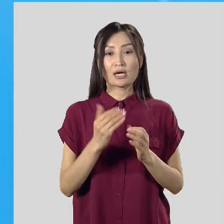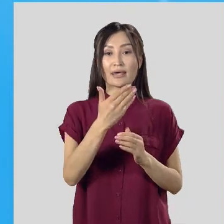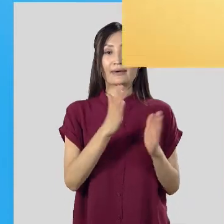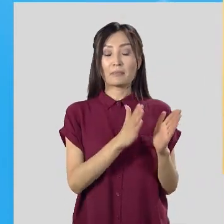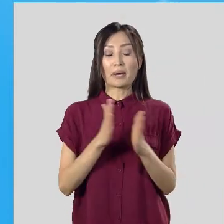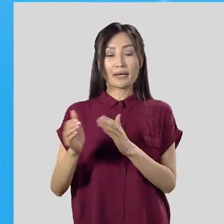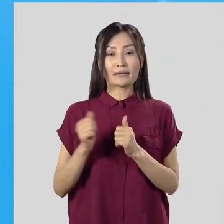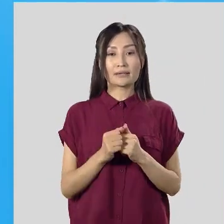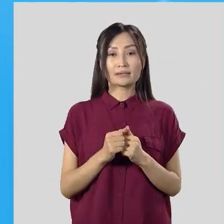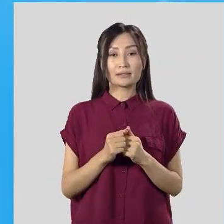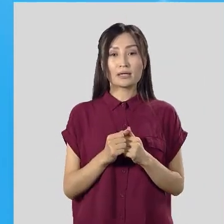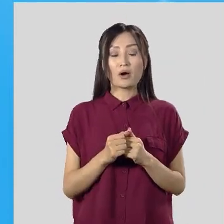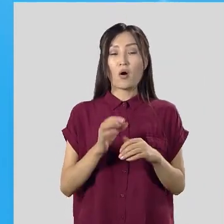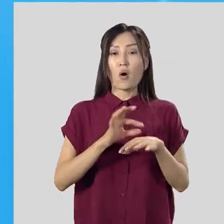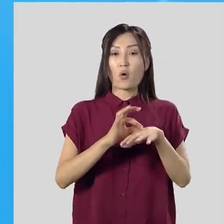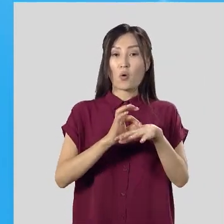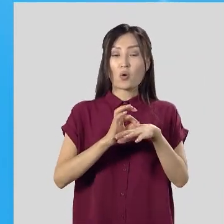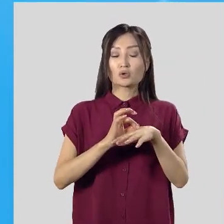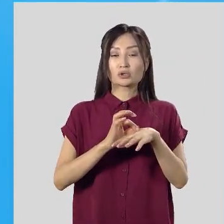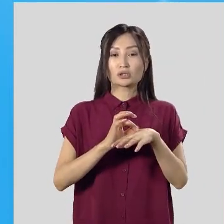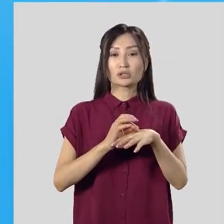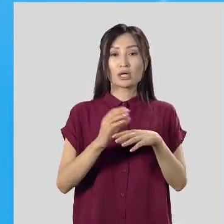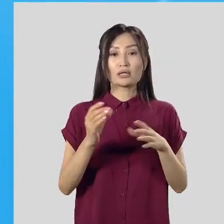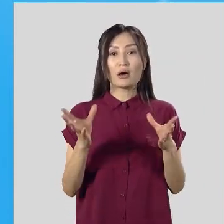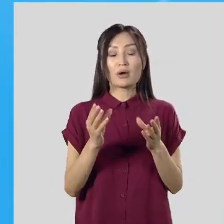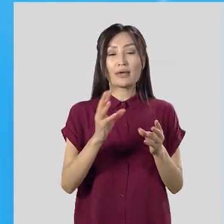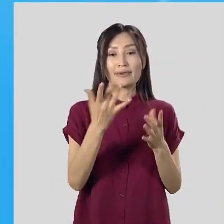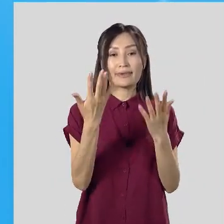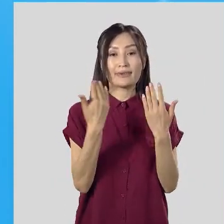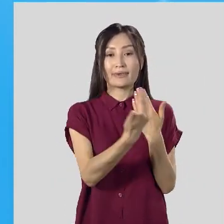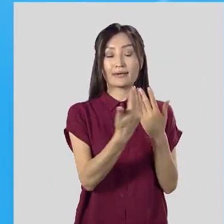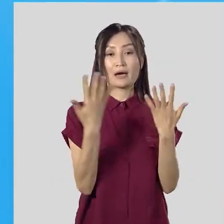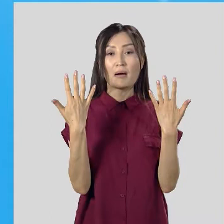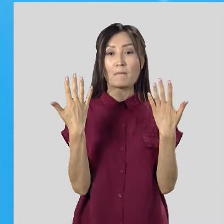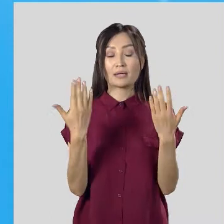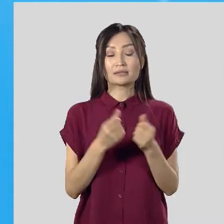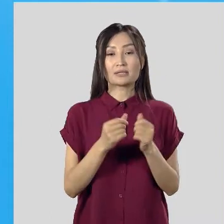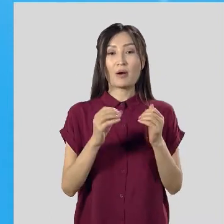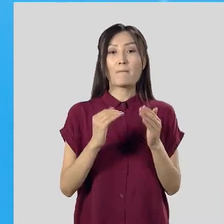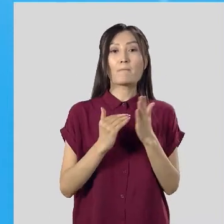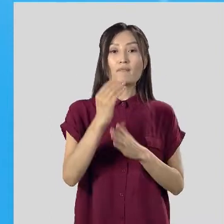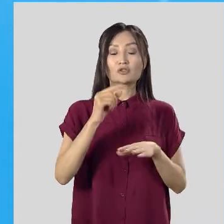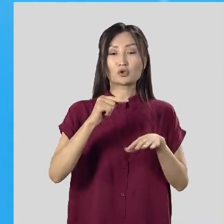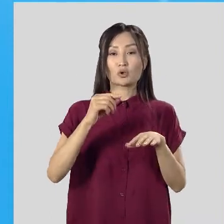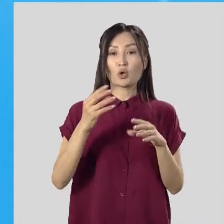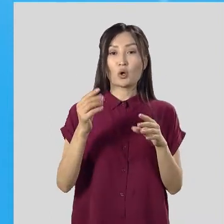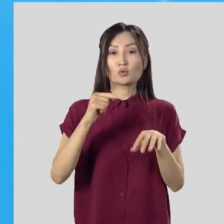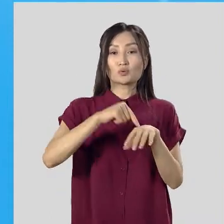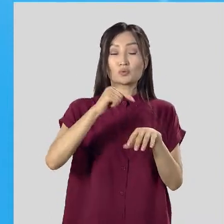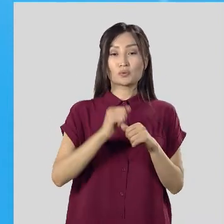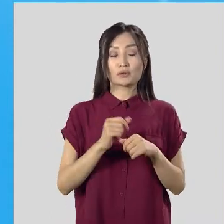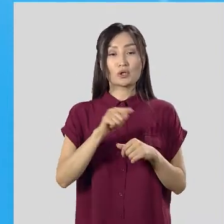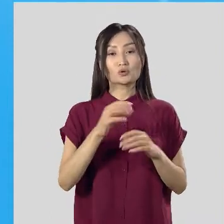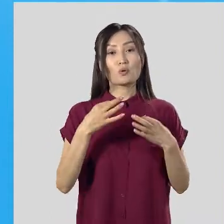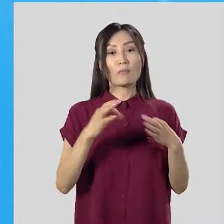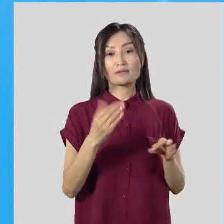порядок. Кожа на подушечках их указательных пальцев обладает повышенной чувствительностью,